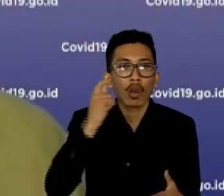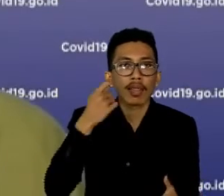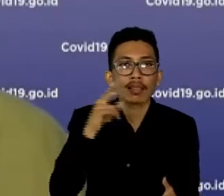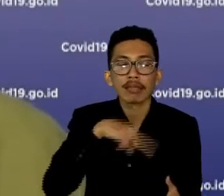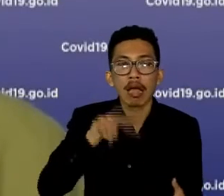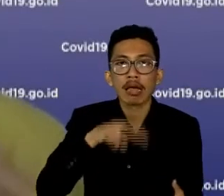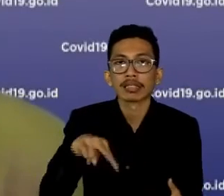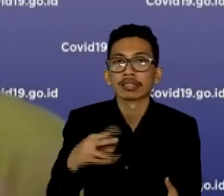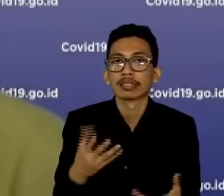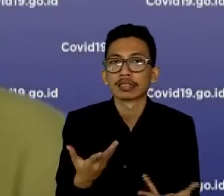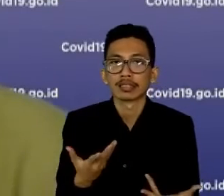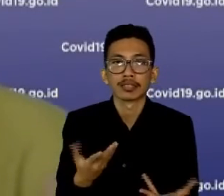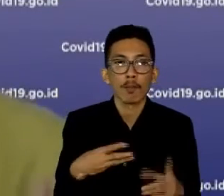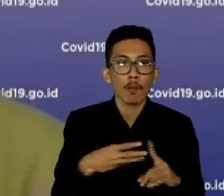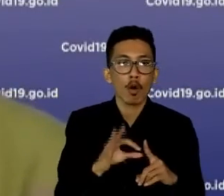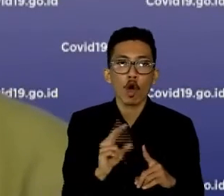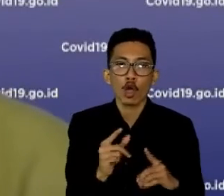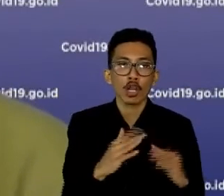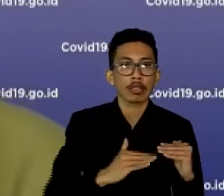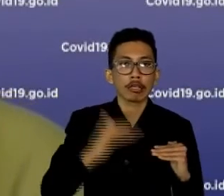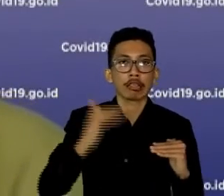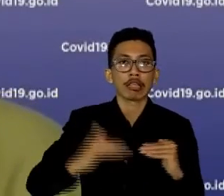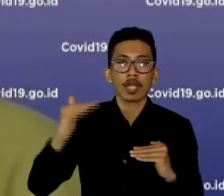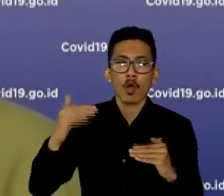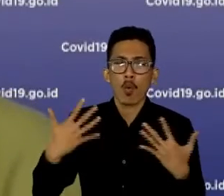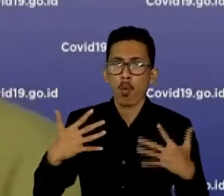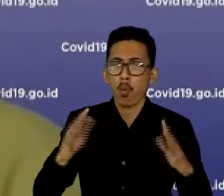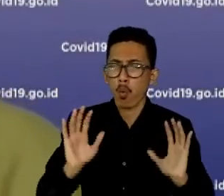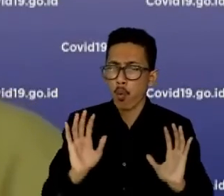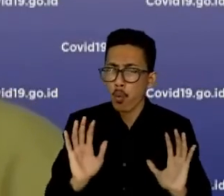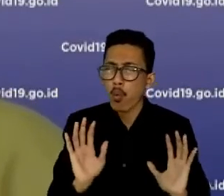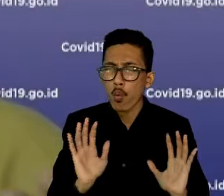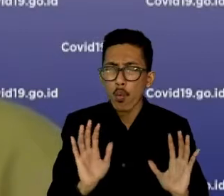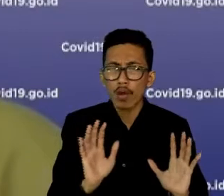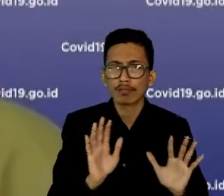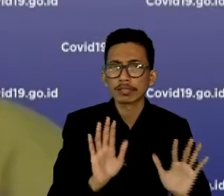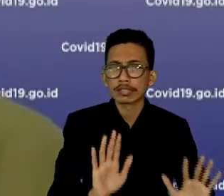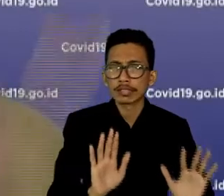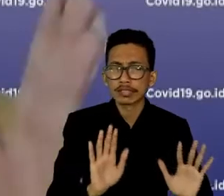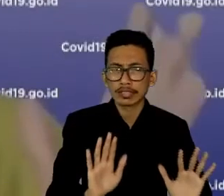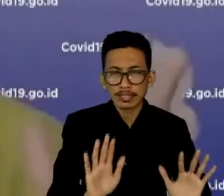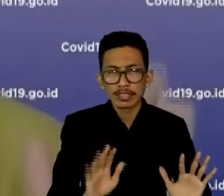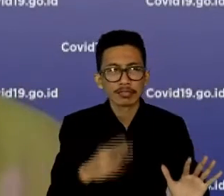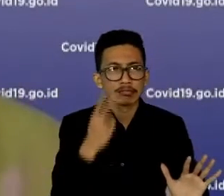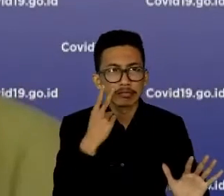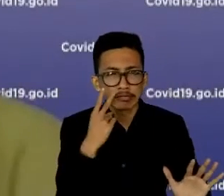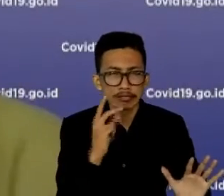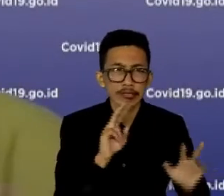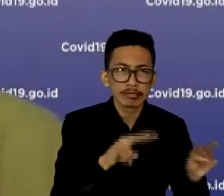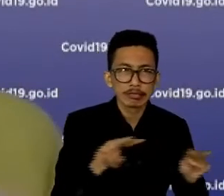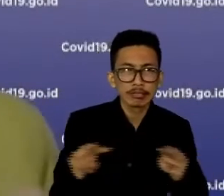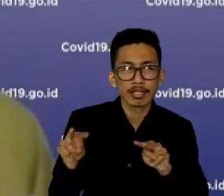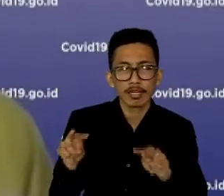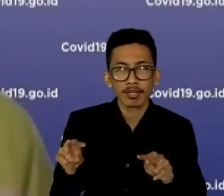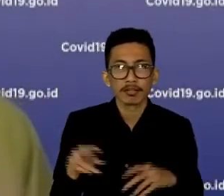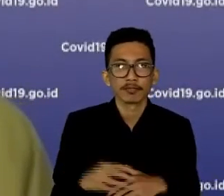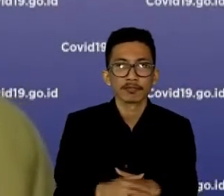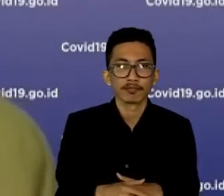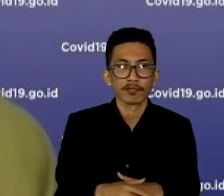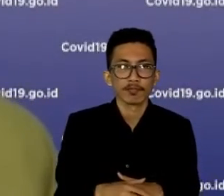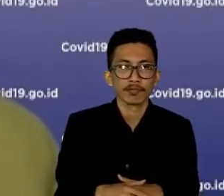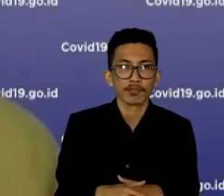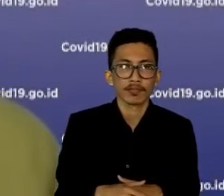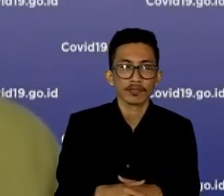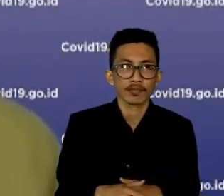itu. Jadi dari sekarang nih, barangkali kita sudah harus teriak, barangkali ya Dr. Dewi ya, bahwa ini kelihatannya, gambarannya kayak akan bergeser,